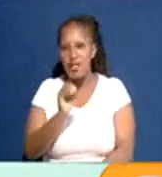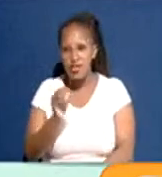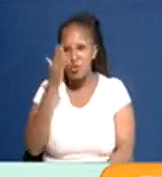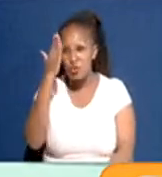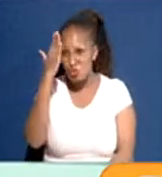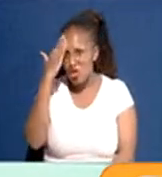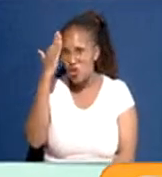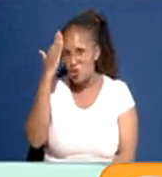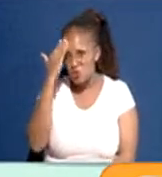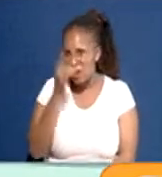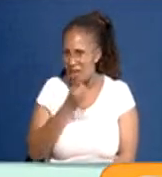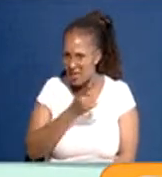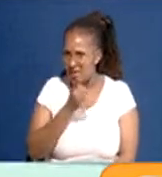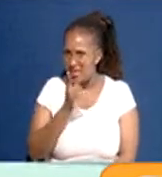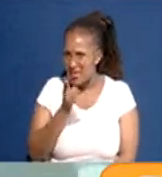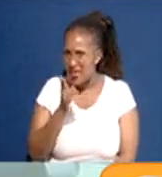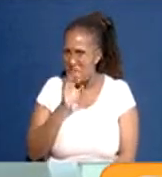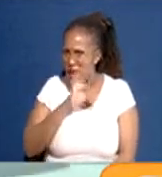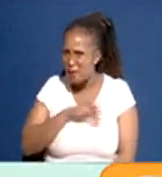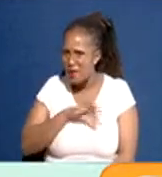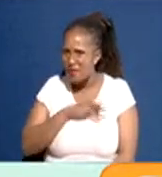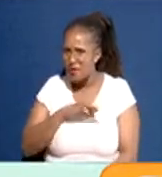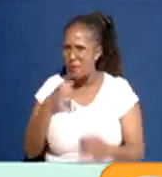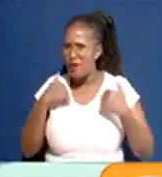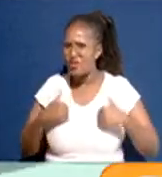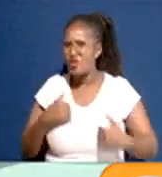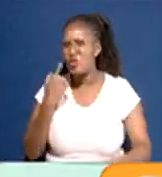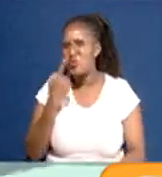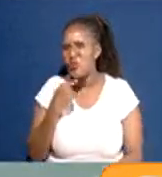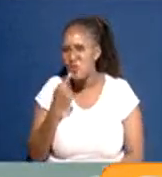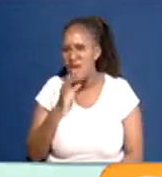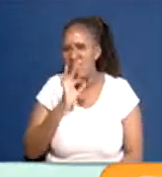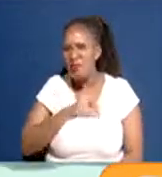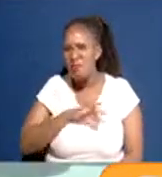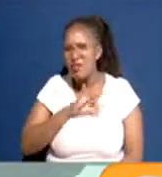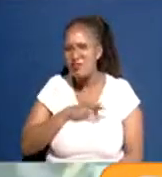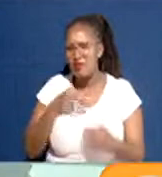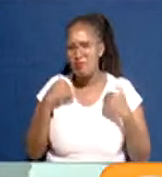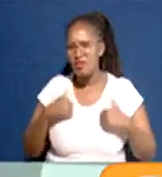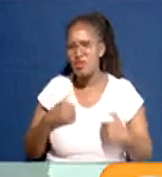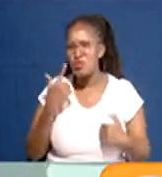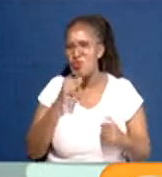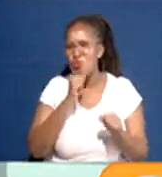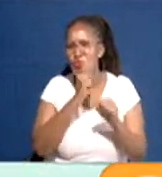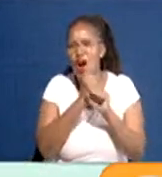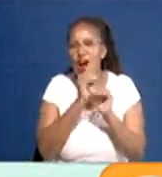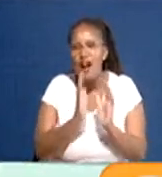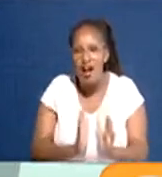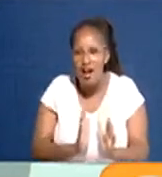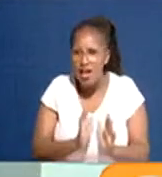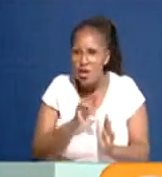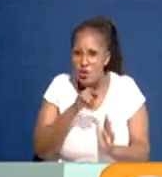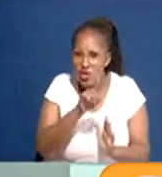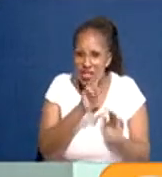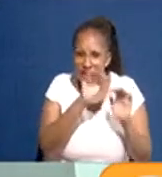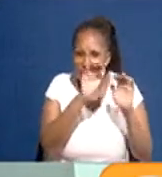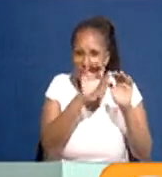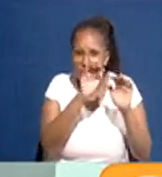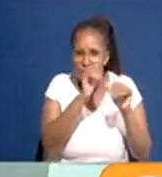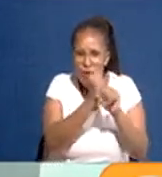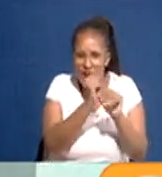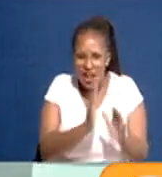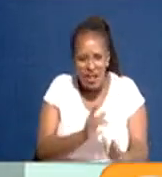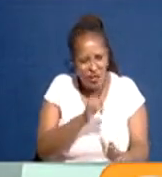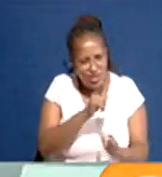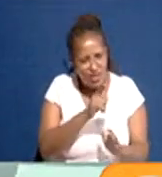unajua, the beneficiary here, good people, the beneficiary is the worker. Sasa wewe mkulima, wewe